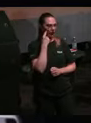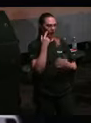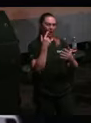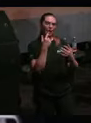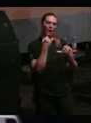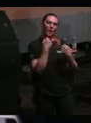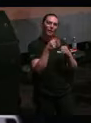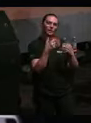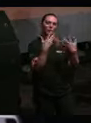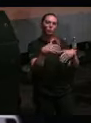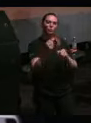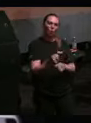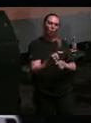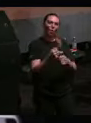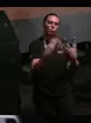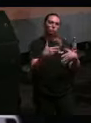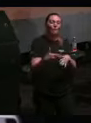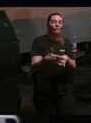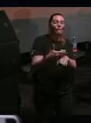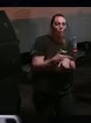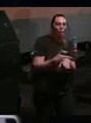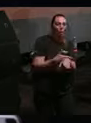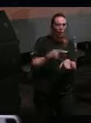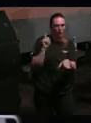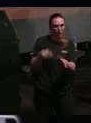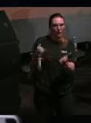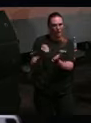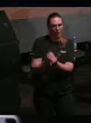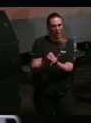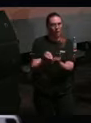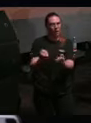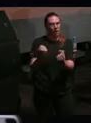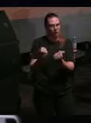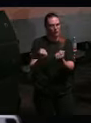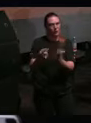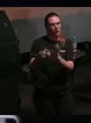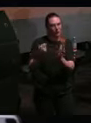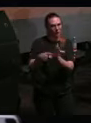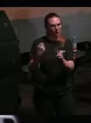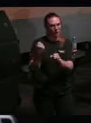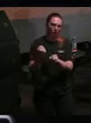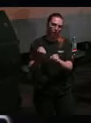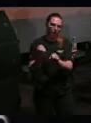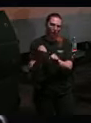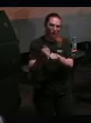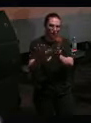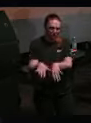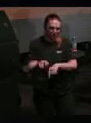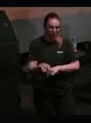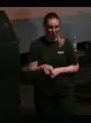energiproduksjonen må jo nesten ligge I forkant for at du skal kunne etablere ny virksomhet som kraftkrevende og skape arbeidsplasser og sånne ting. Og det virker på meg som